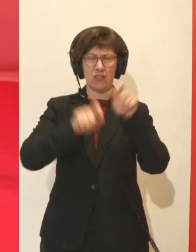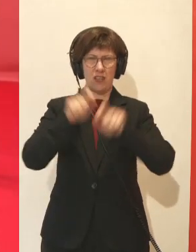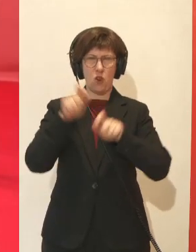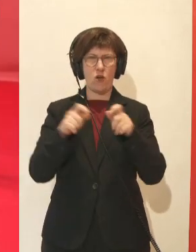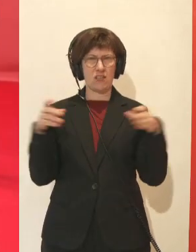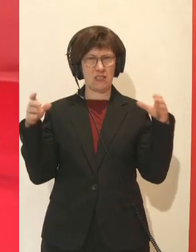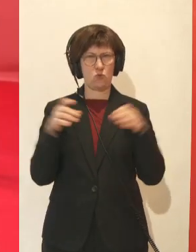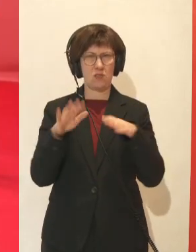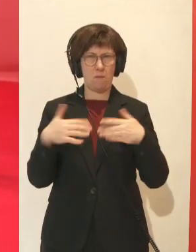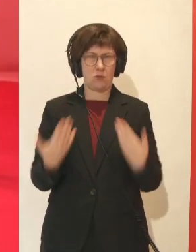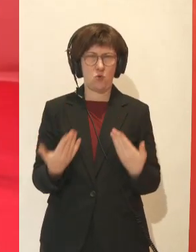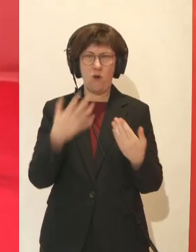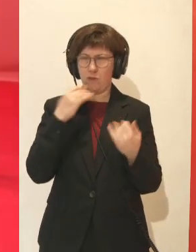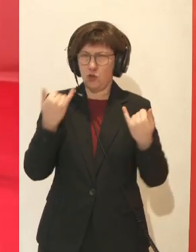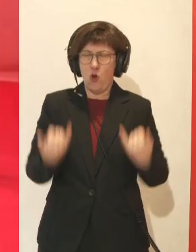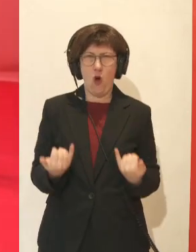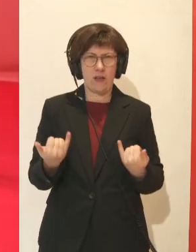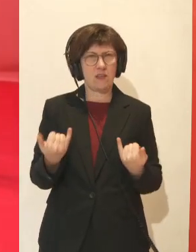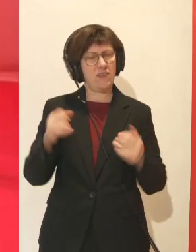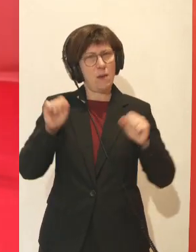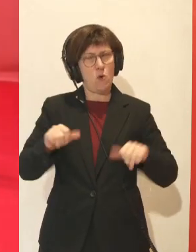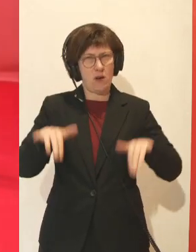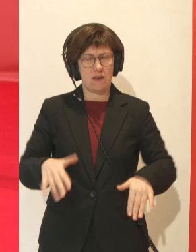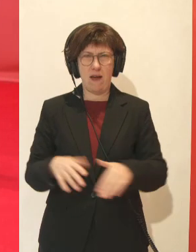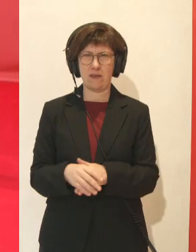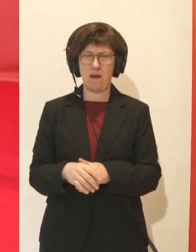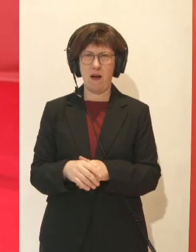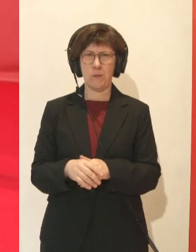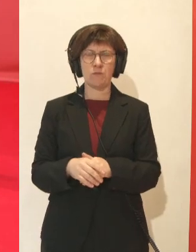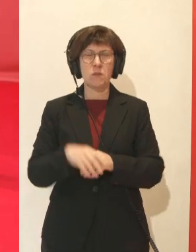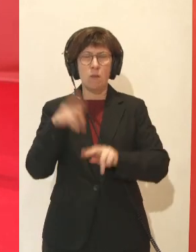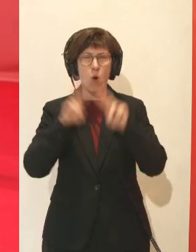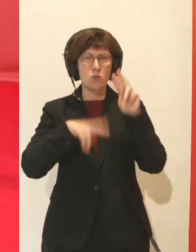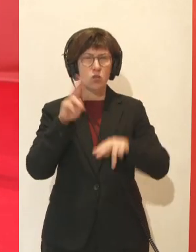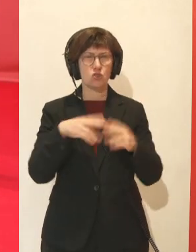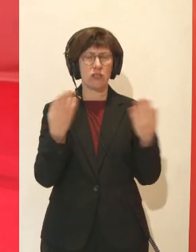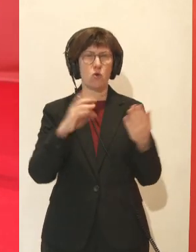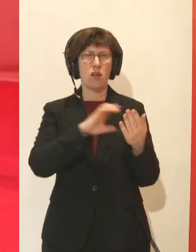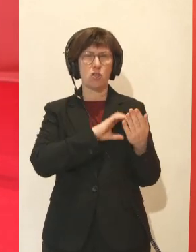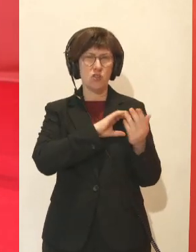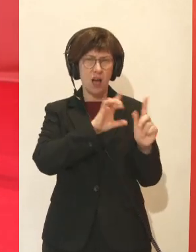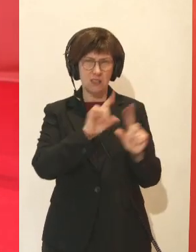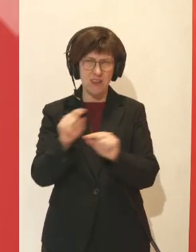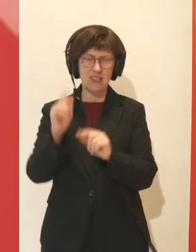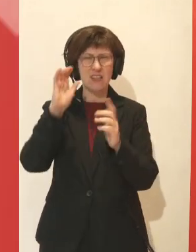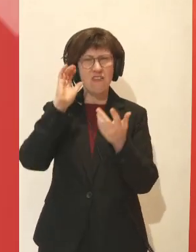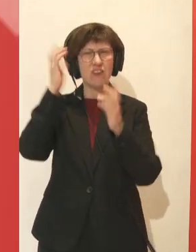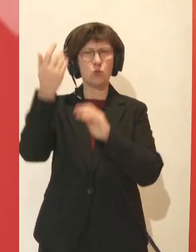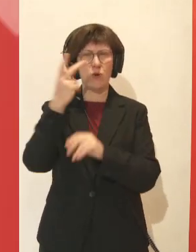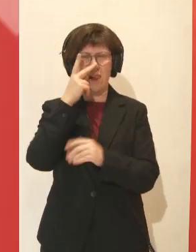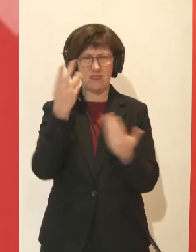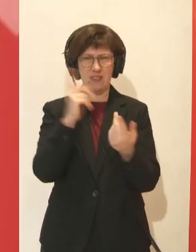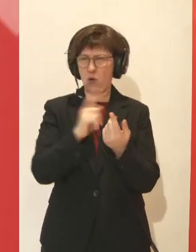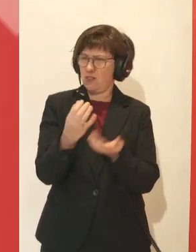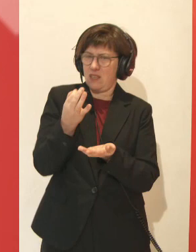auch zusammenkommen, heute auch möglich machen. Aber was sind so die Unterschiede oder vielleicht auch Chancen, dass das jetzt virtuell stattfindet und